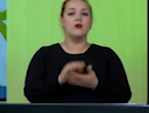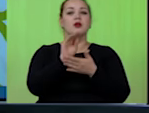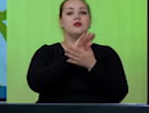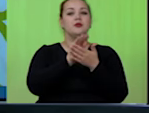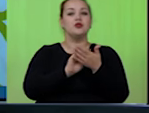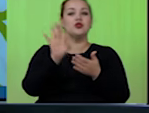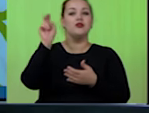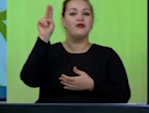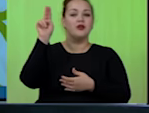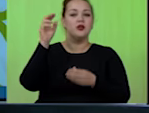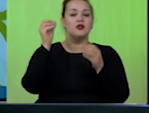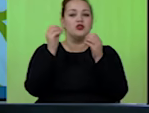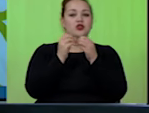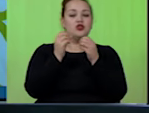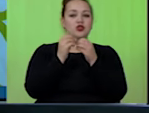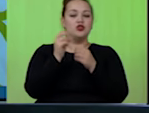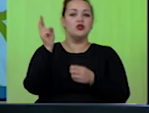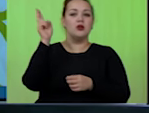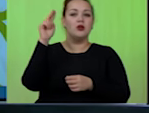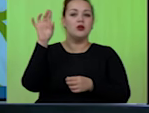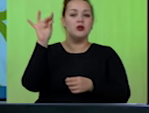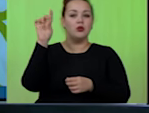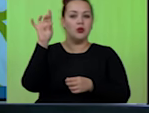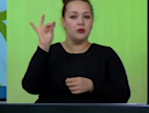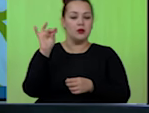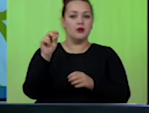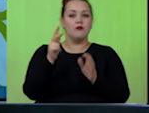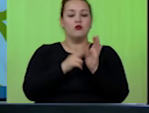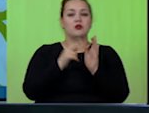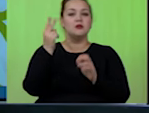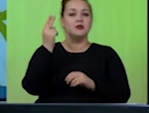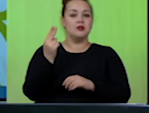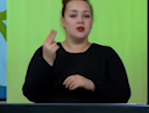Запишите в виде десятичной дроби